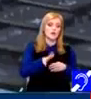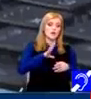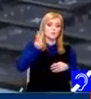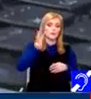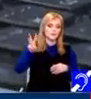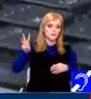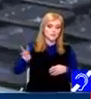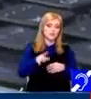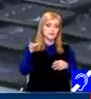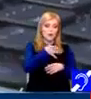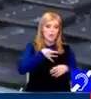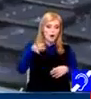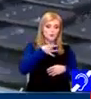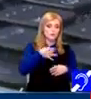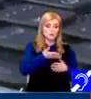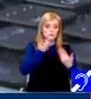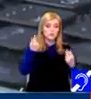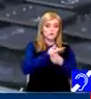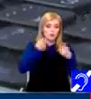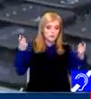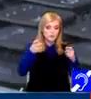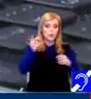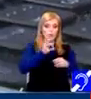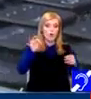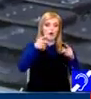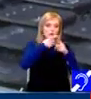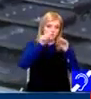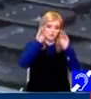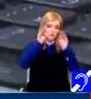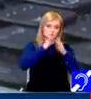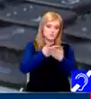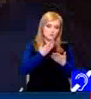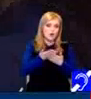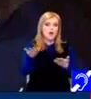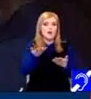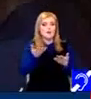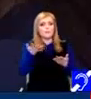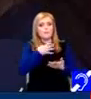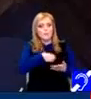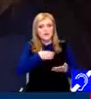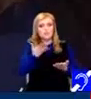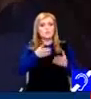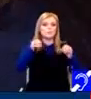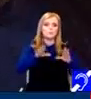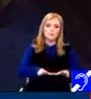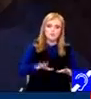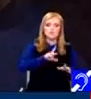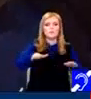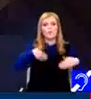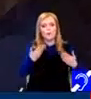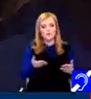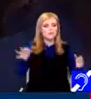site-urile consiliilor raionale lipsesc informațiile despre anunțuri cu privire la inițierea unor decizii, rezultatele consultărilor publice